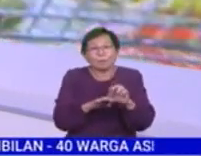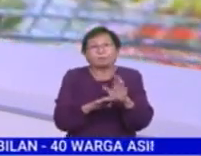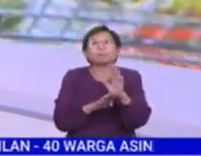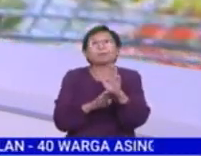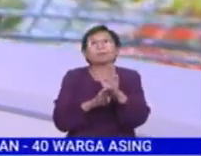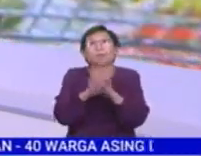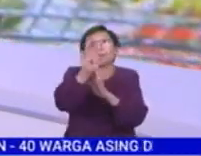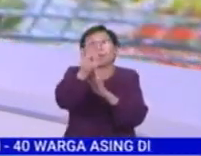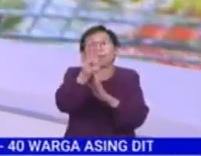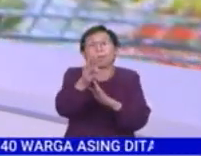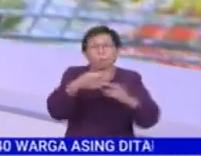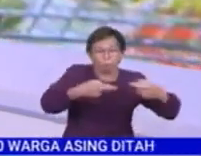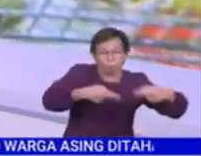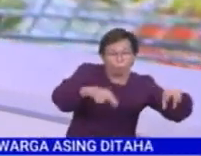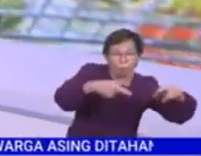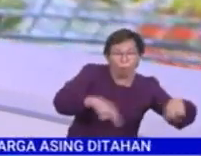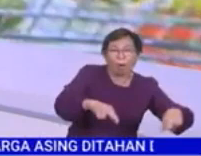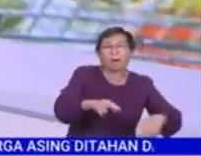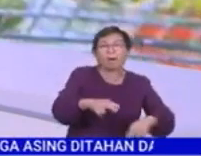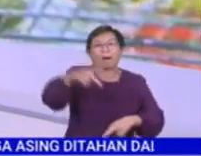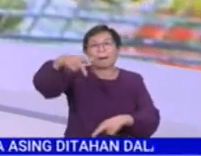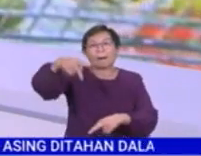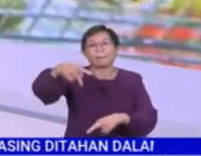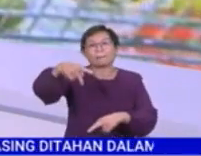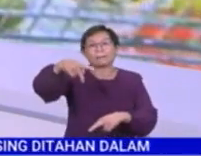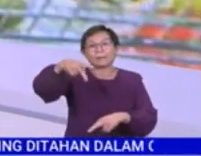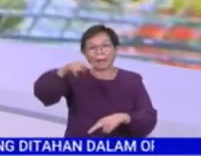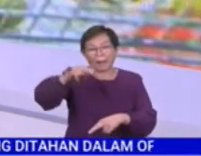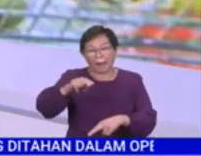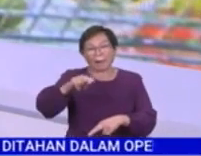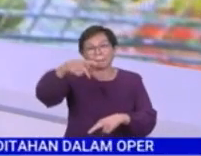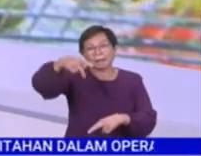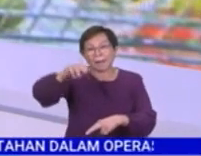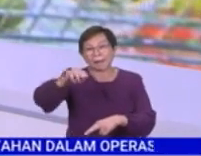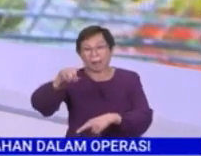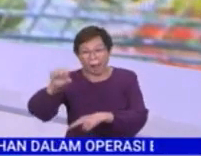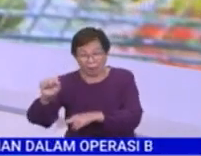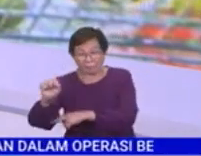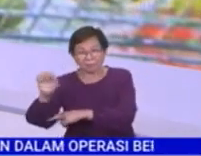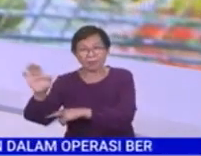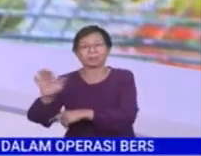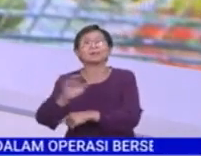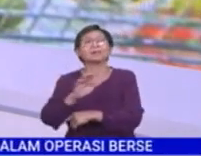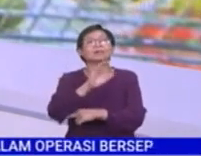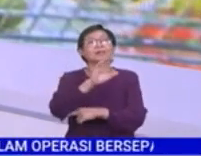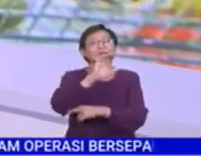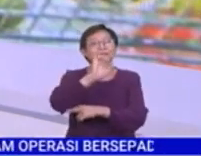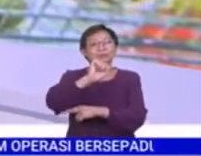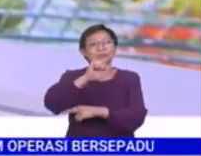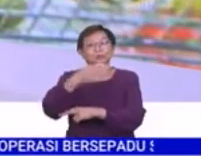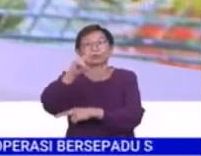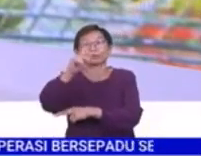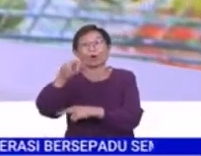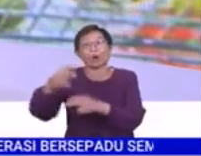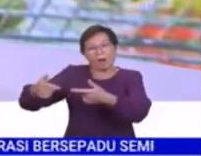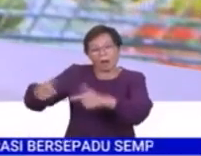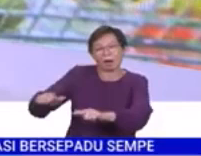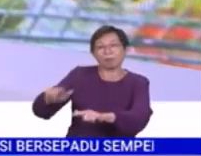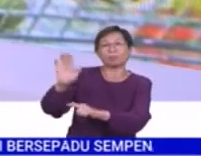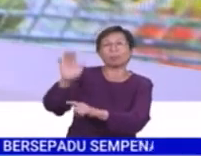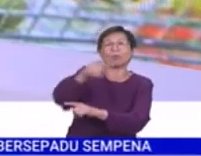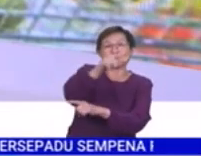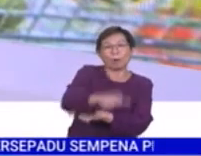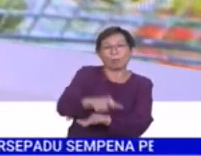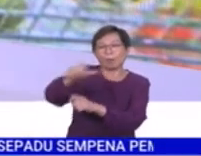peruncitan. Ketua Pegawai Eksekutif Perbadanan Nasional PNS Mohamad Hilaludin Abdul Syukur berkata ia memberi ruang kepada pihak